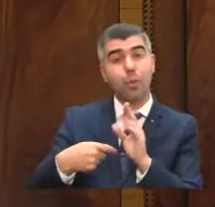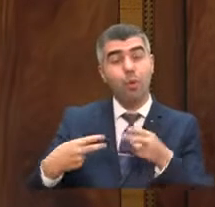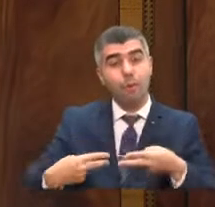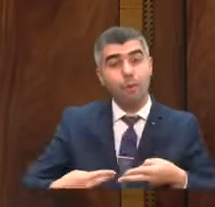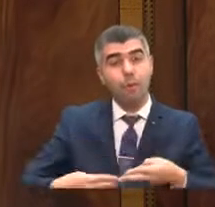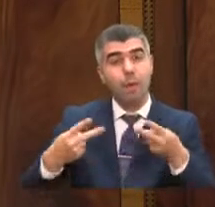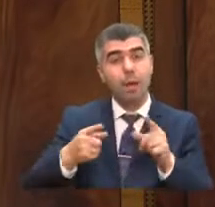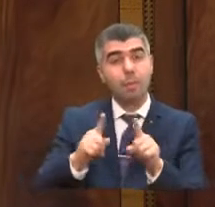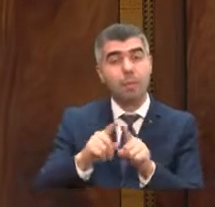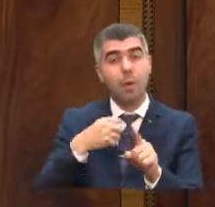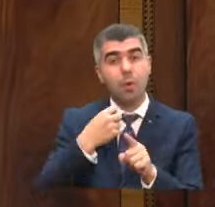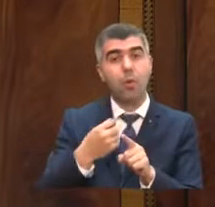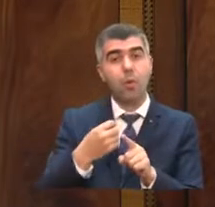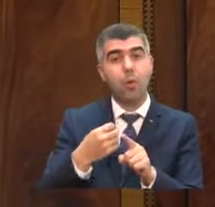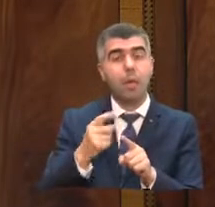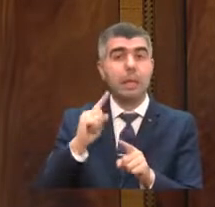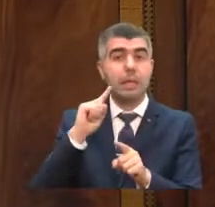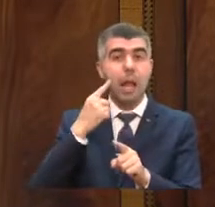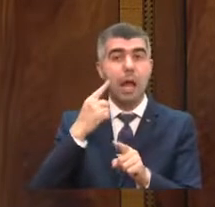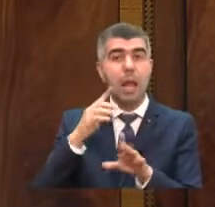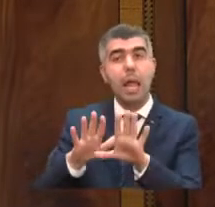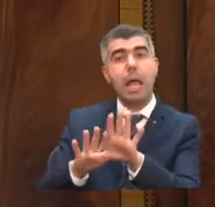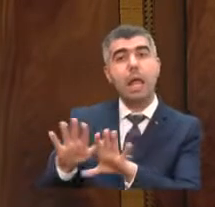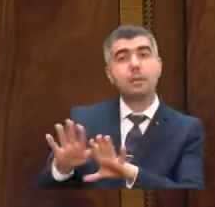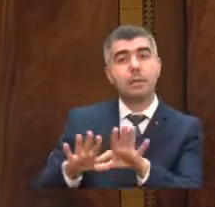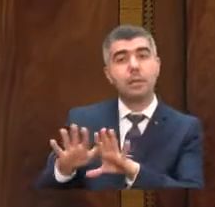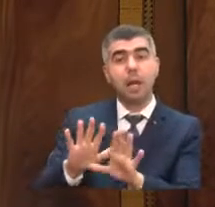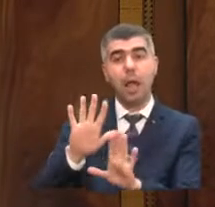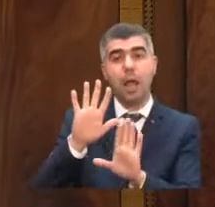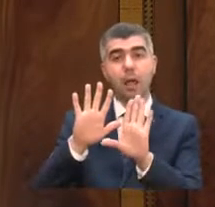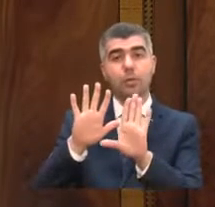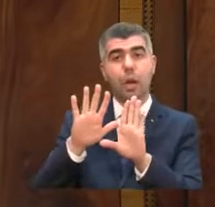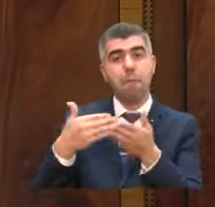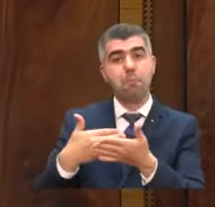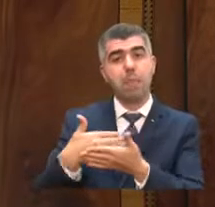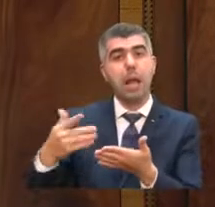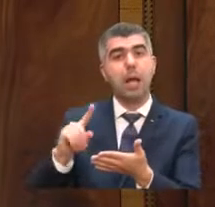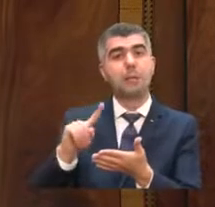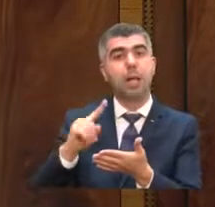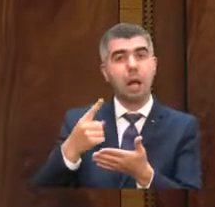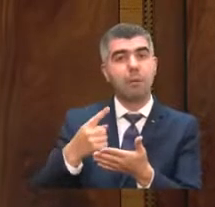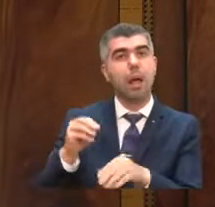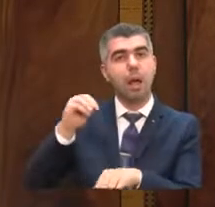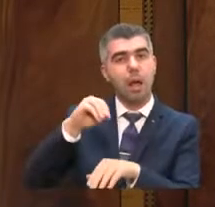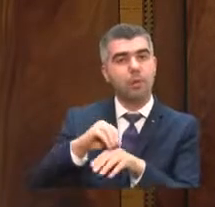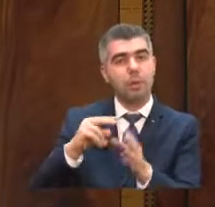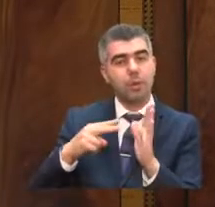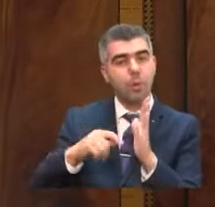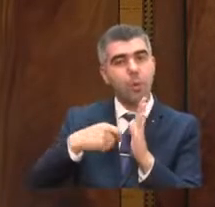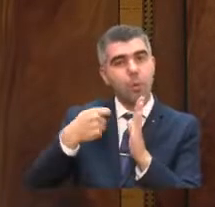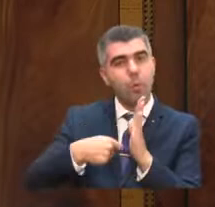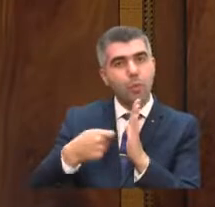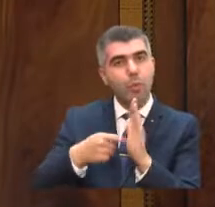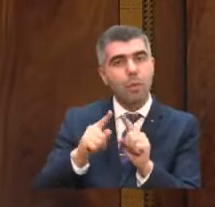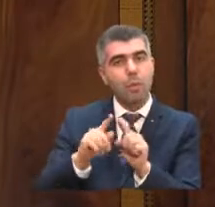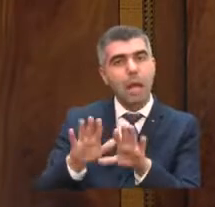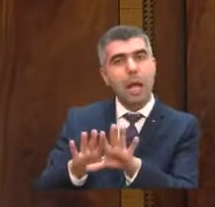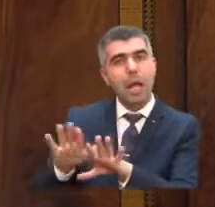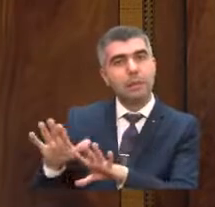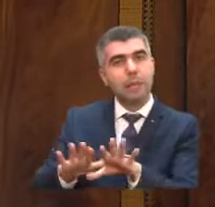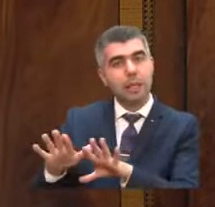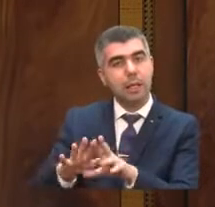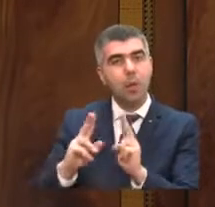تيزنيت بالداخل 1055 كيلومتر ب 10 ملايير ديال الدرهم، ثم هناك مشاريع قيد الدراسه طريق السير المداري الاكادير الكبرى والطريق